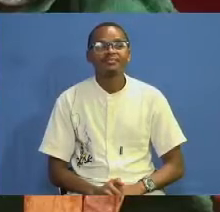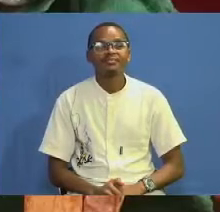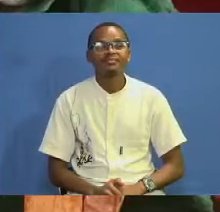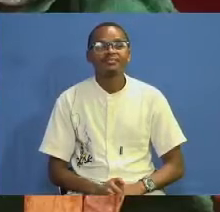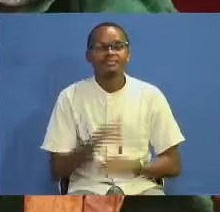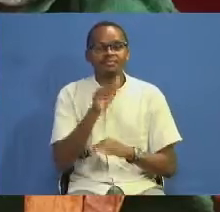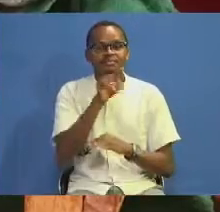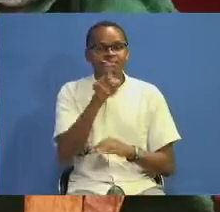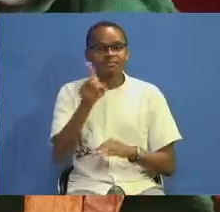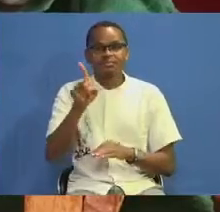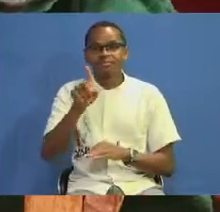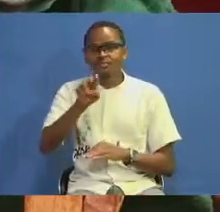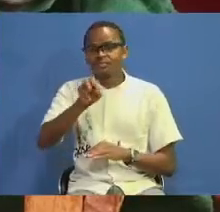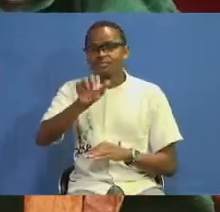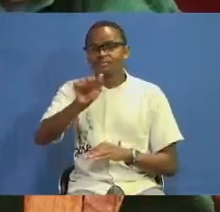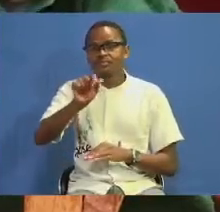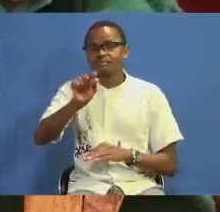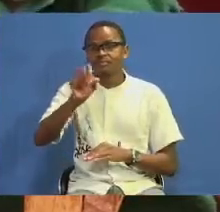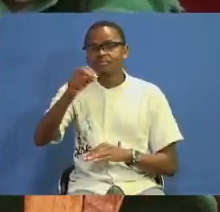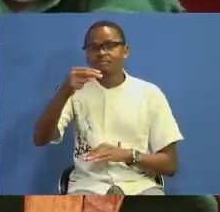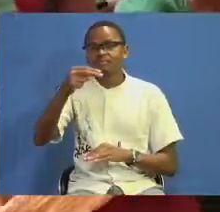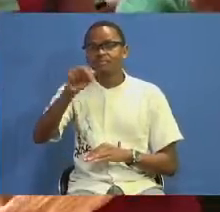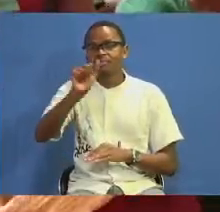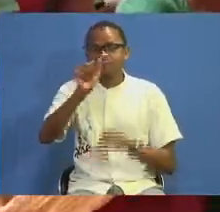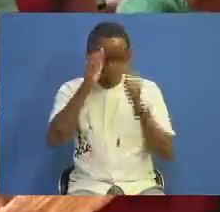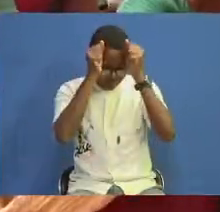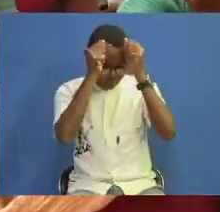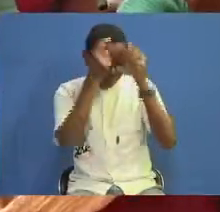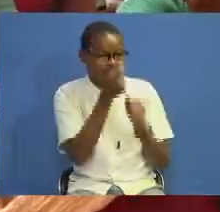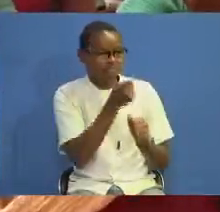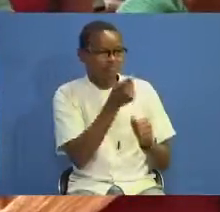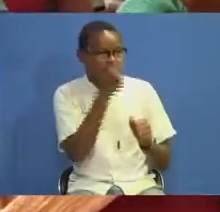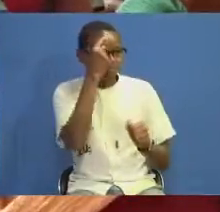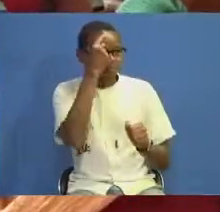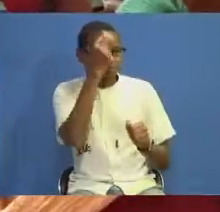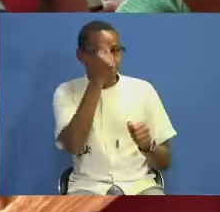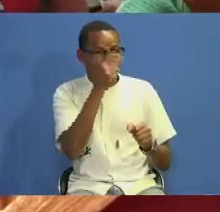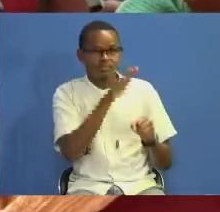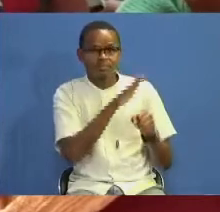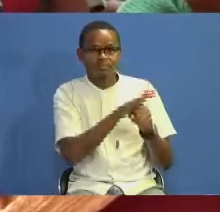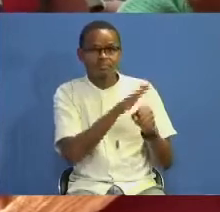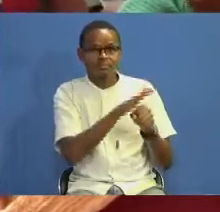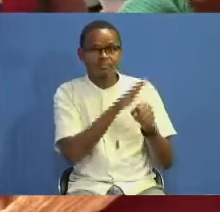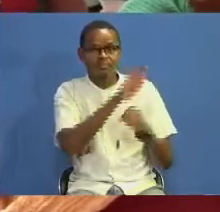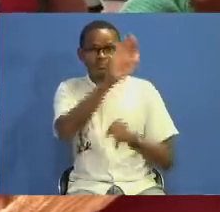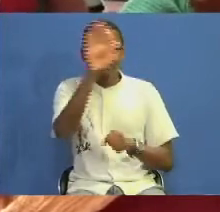Agizo la waziri Magoha kufunga shule za wanafunzi wachache lapigwa na dhoruba bungeni.